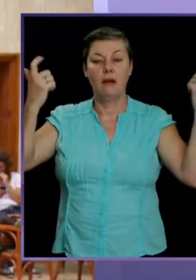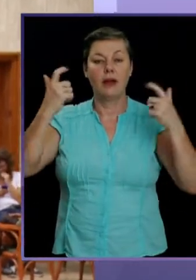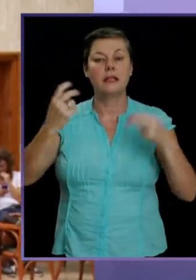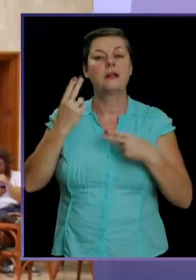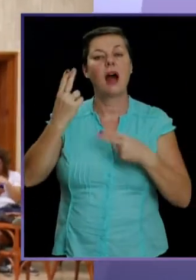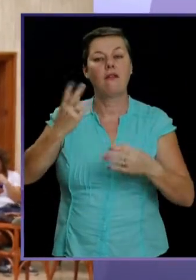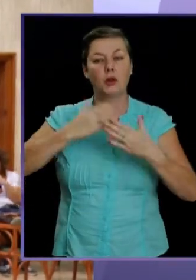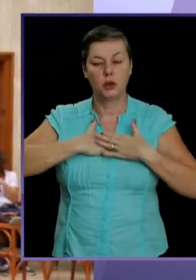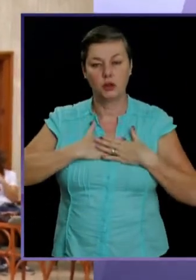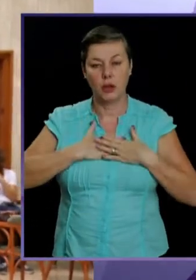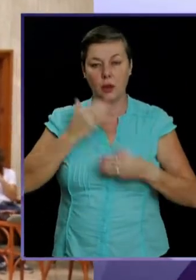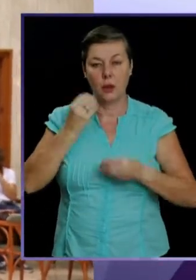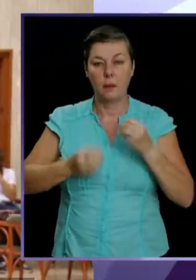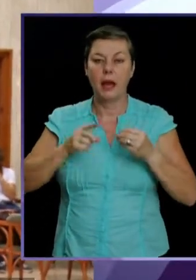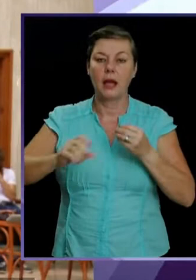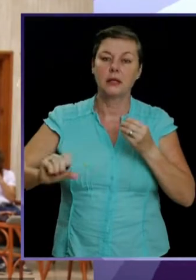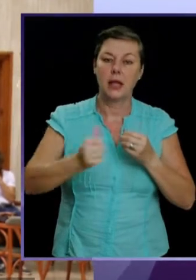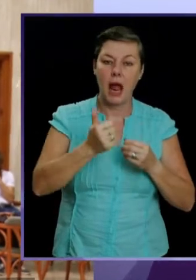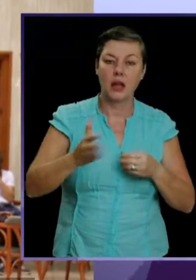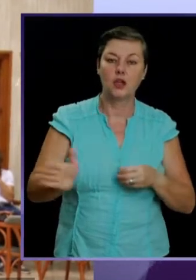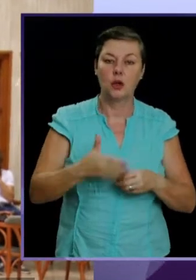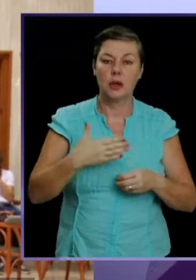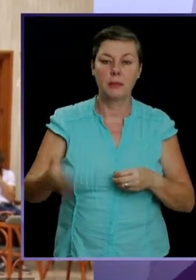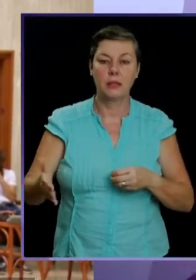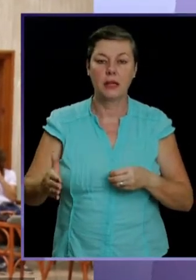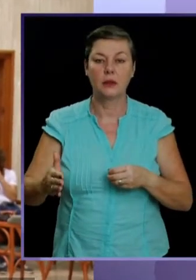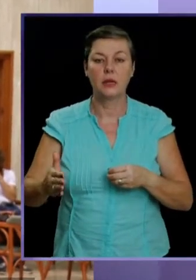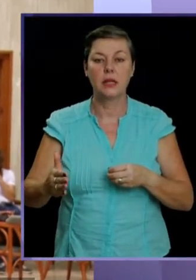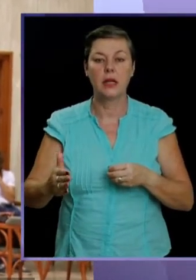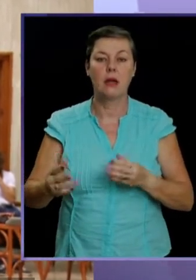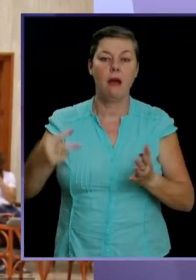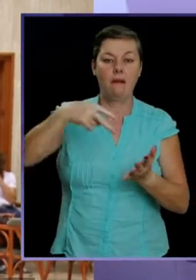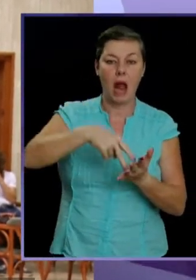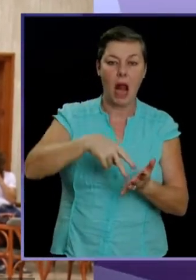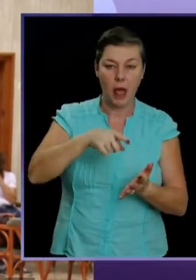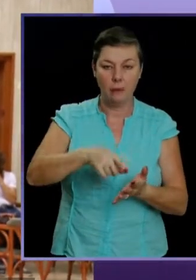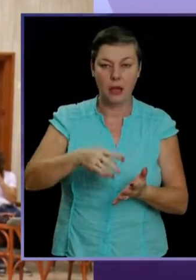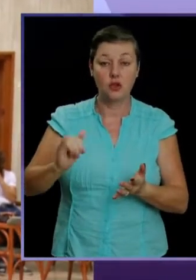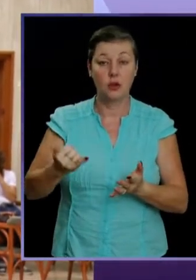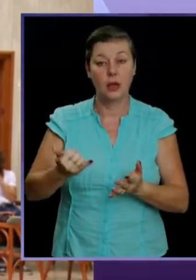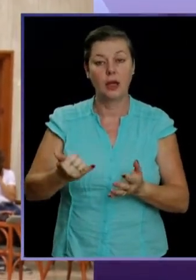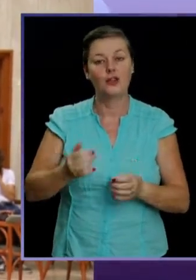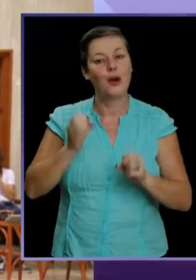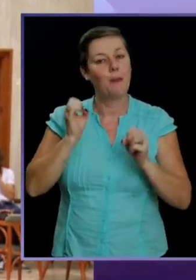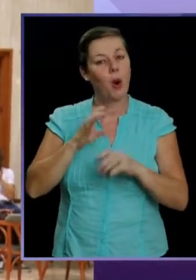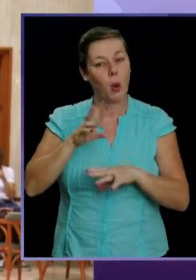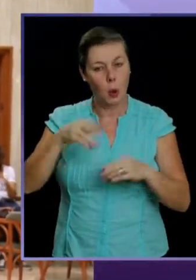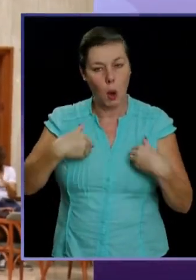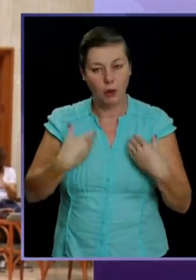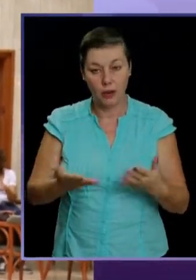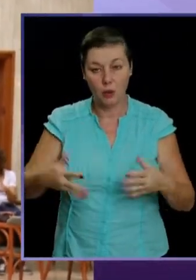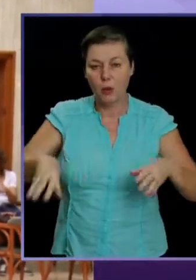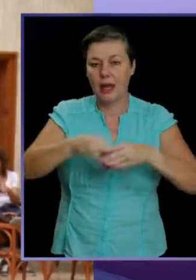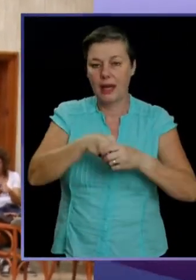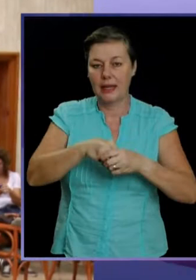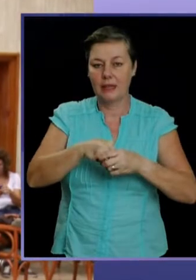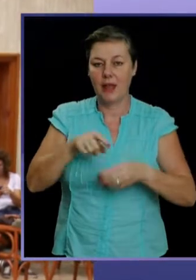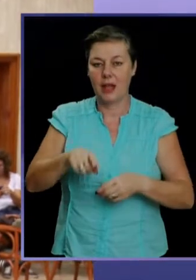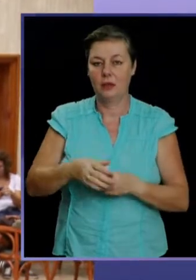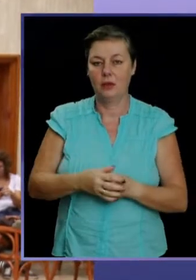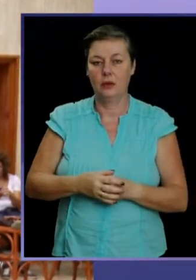A fesztivál fontos nekünk, mert ez az első nemzetközi külföldi fesztiválunk, és nagyon boldogok vagyunk, hogy részt vehetünk